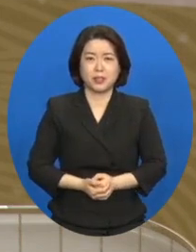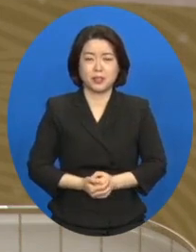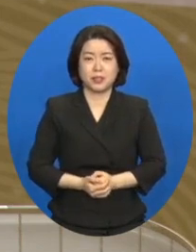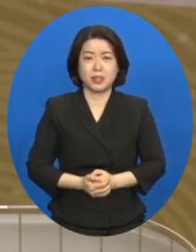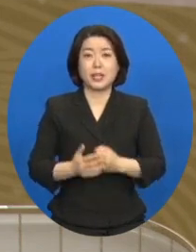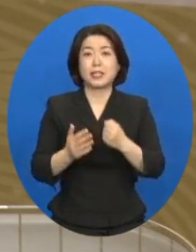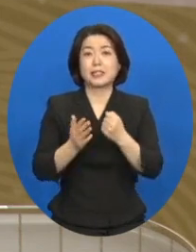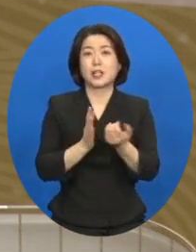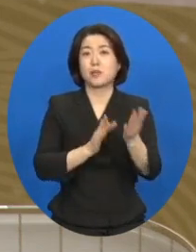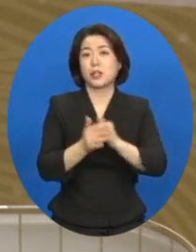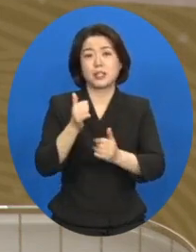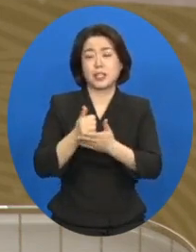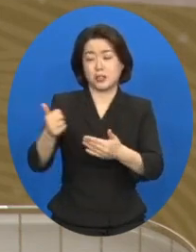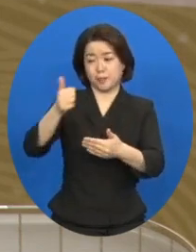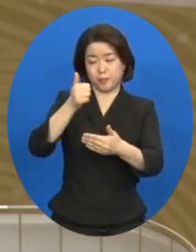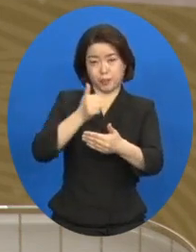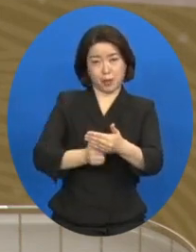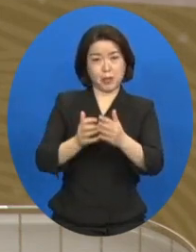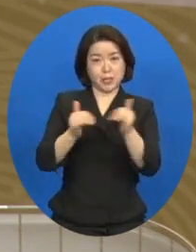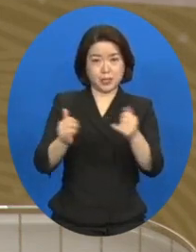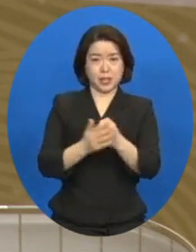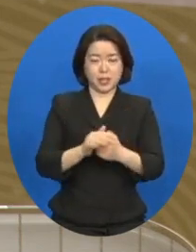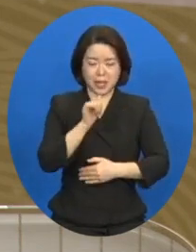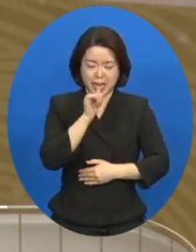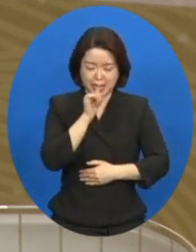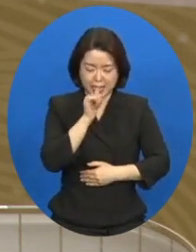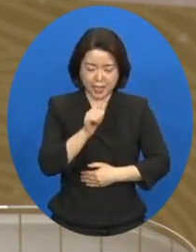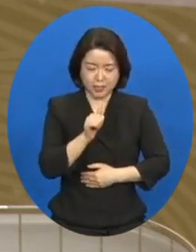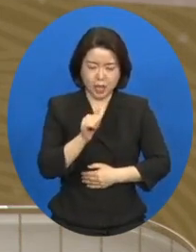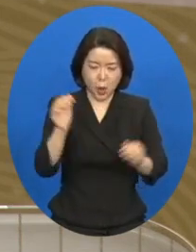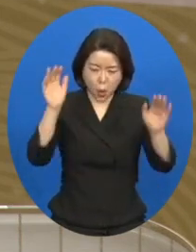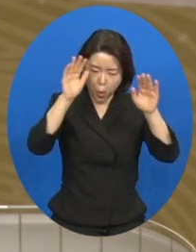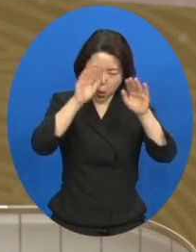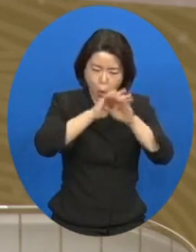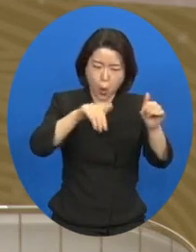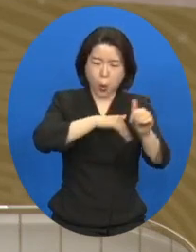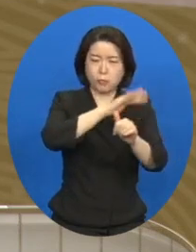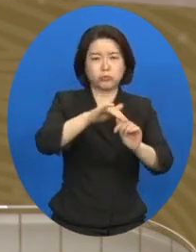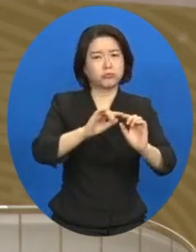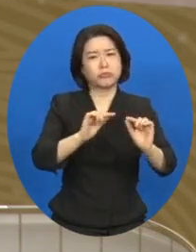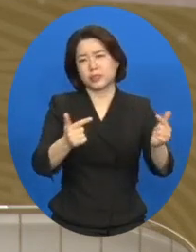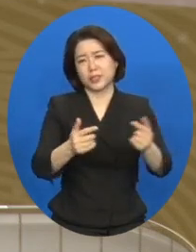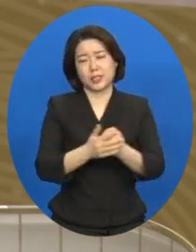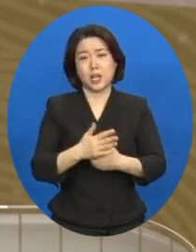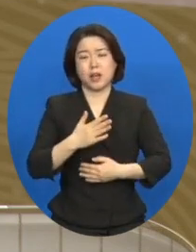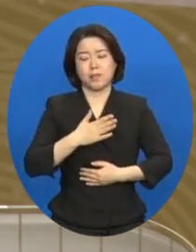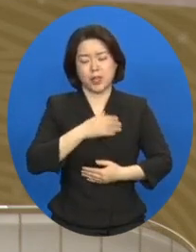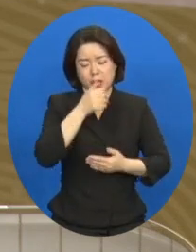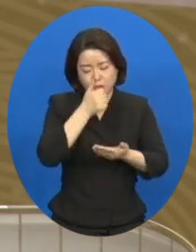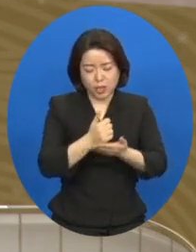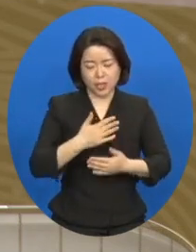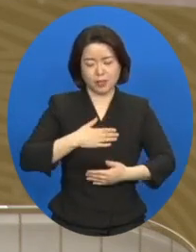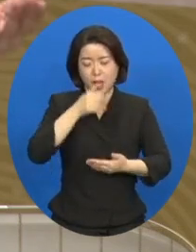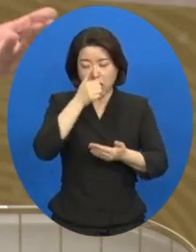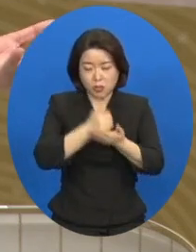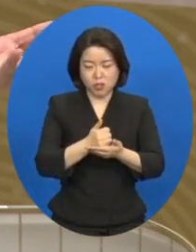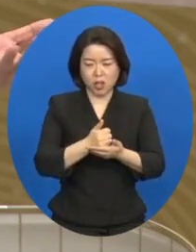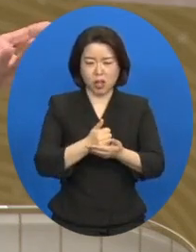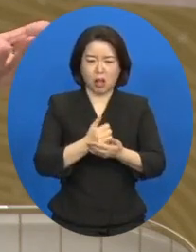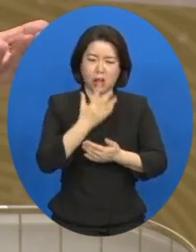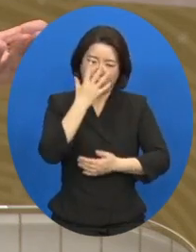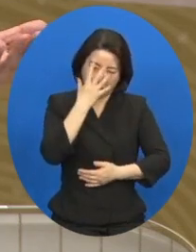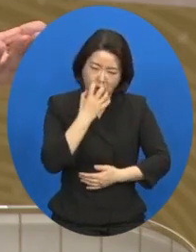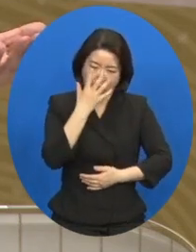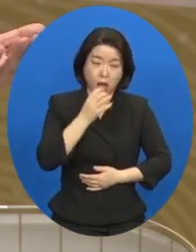그러므로 예수님을 영접한 사람은 절대로 어두운 분위기의 사람이 아닙니다. 내 죄, 내 죄 이렇게만 사는